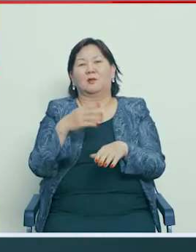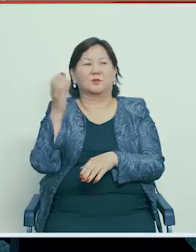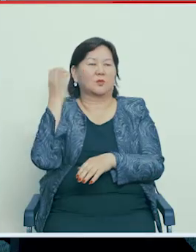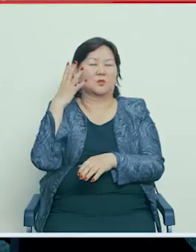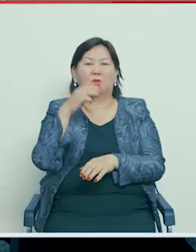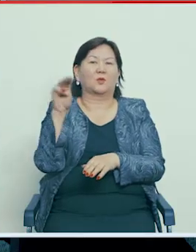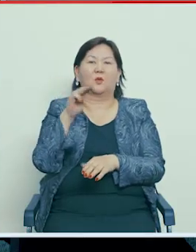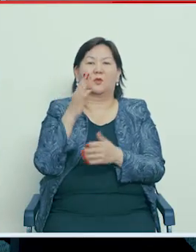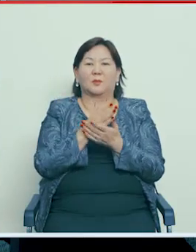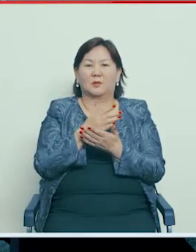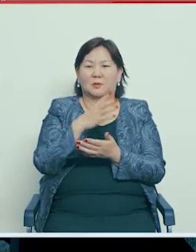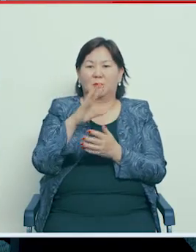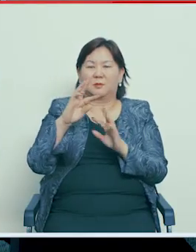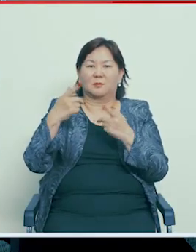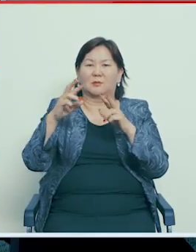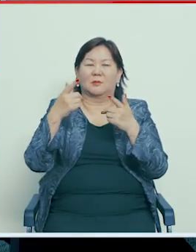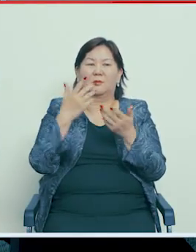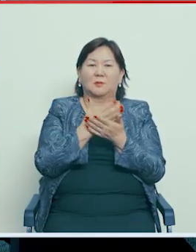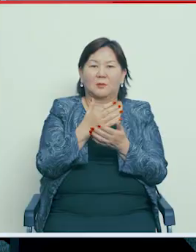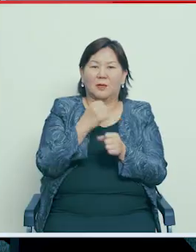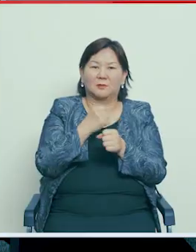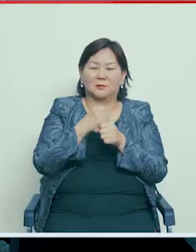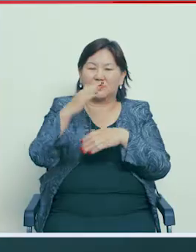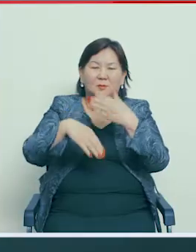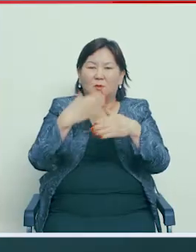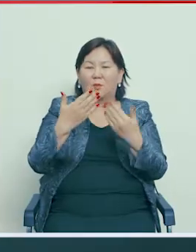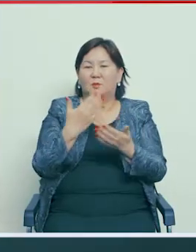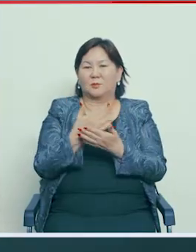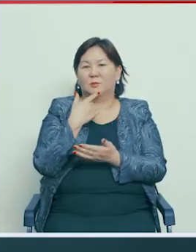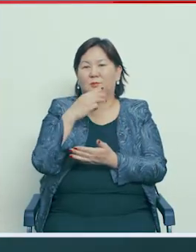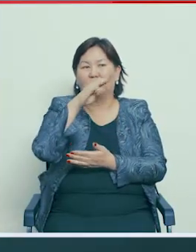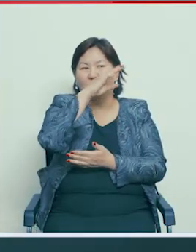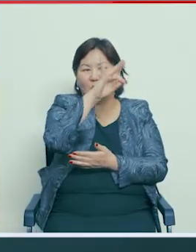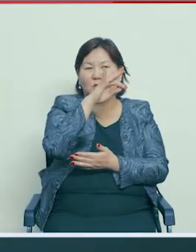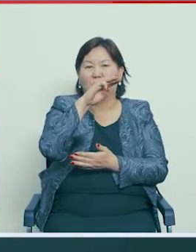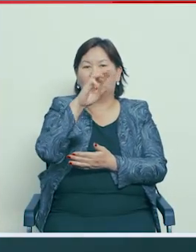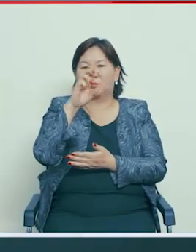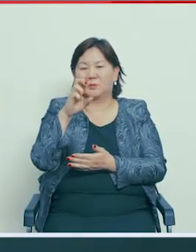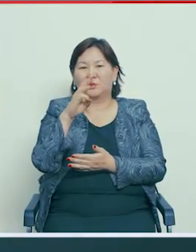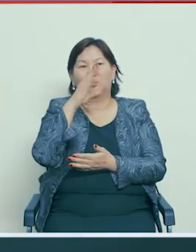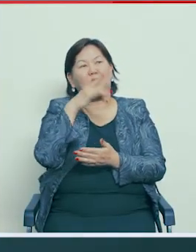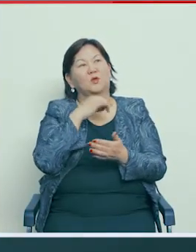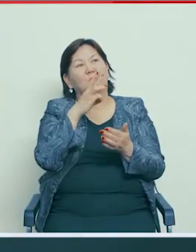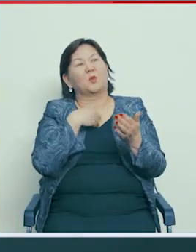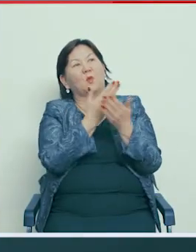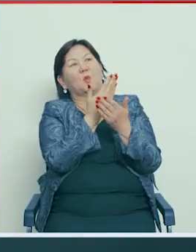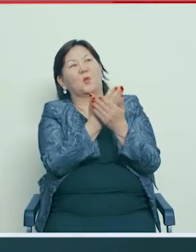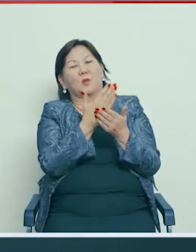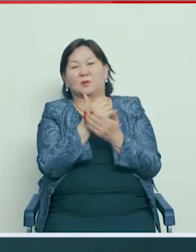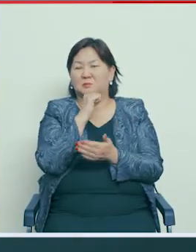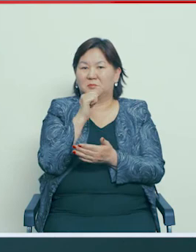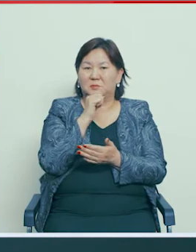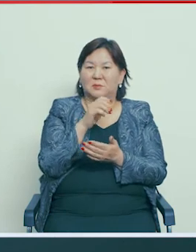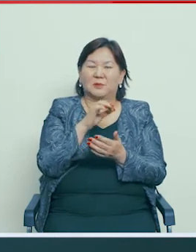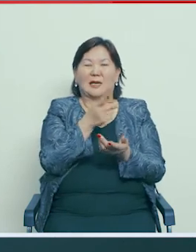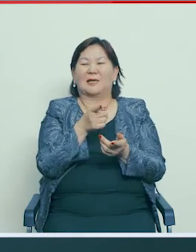тунхагүй гараад байдаг. Нэр нь л өөрчлөгдөд байгаа болохоос ерөөсөө ажил ерөөсөө яадаггүй. Тэгээ төрийн бас бид нар нэг төрөөс юм гуйгаад байгаа юм шиг те нэг ийм хууль бат